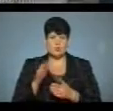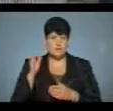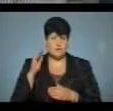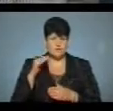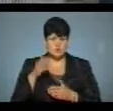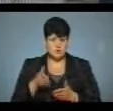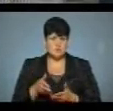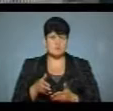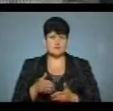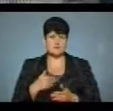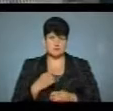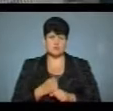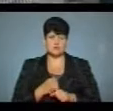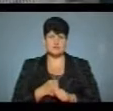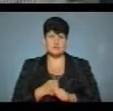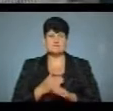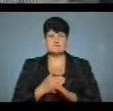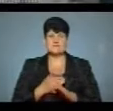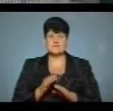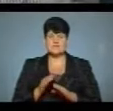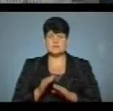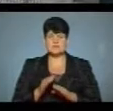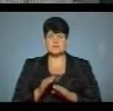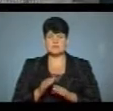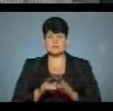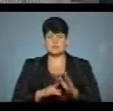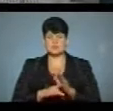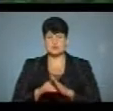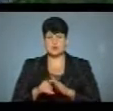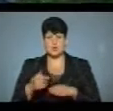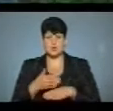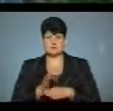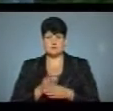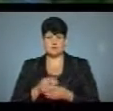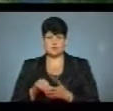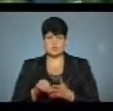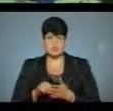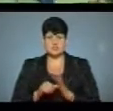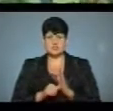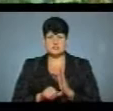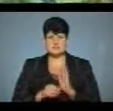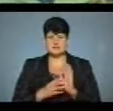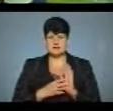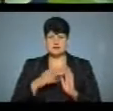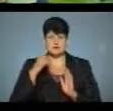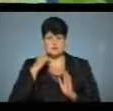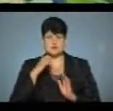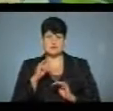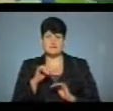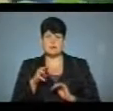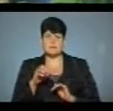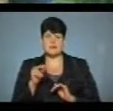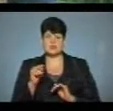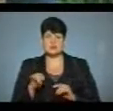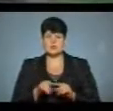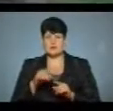ми зробили, виділили, почали розбивати участки. 69-річний Іван Мечник, як і його